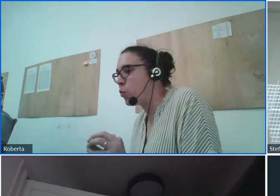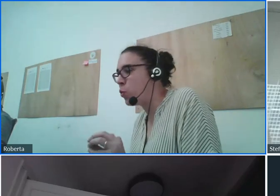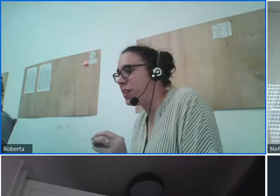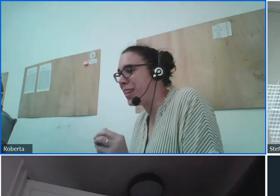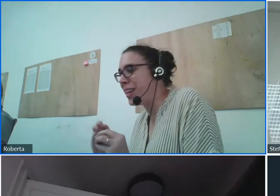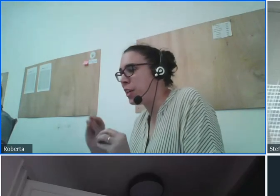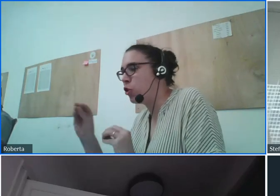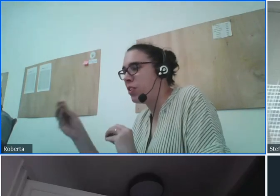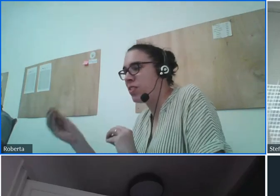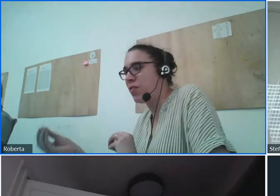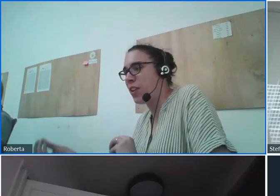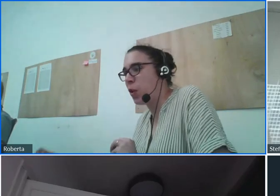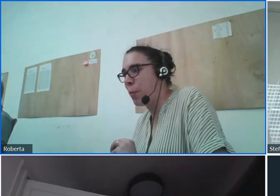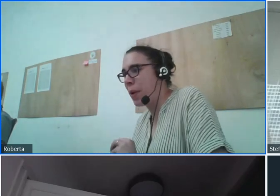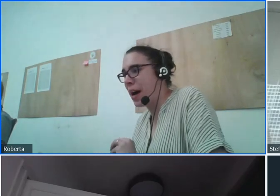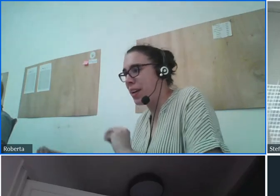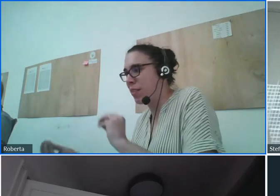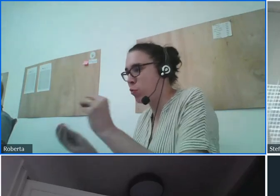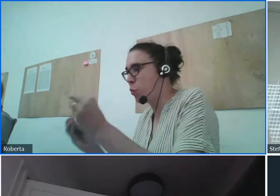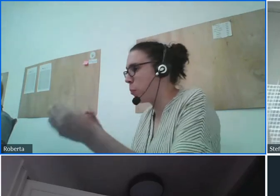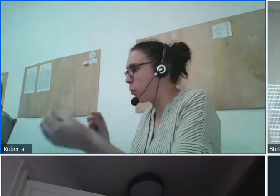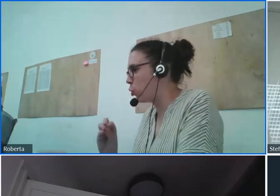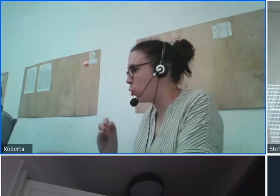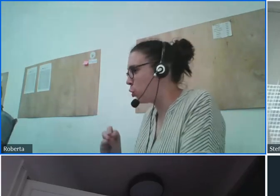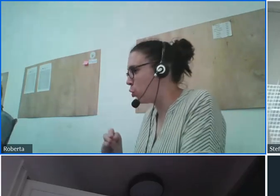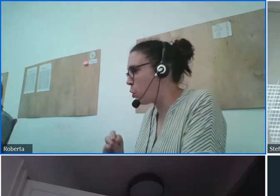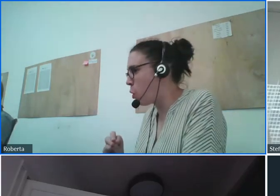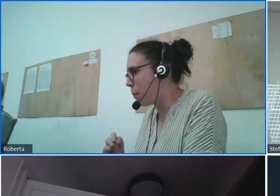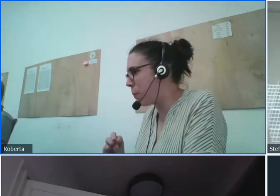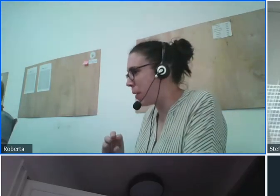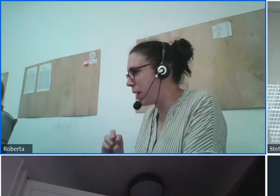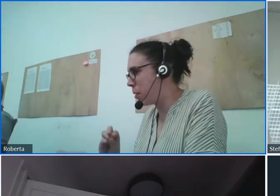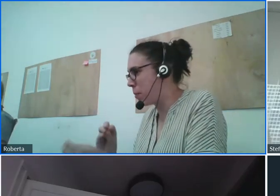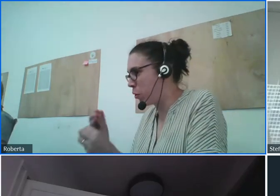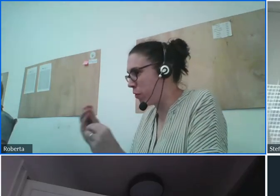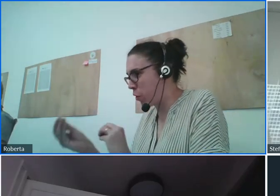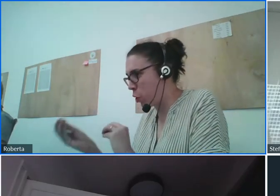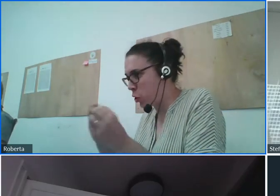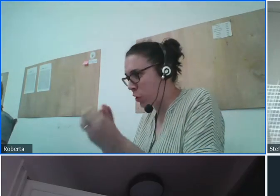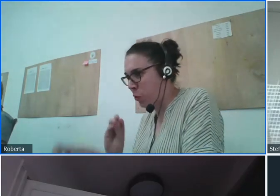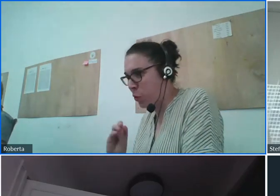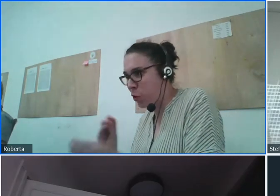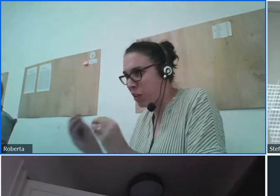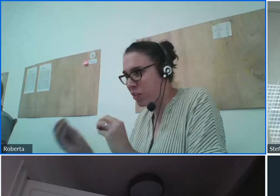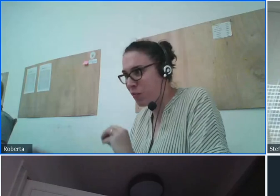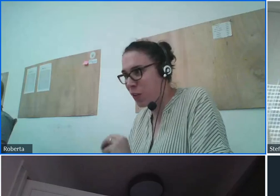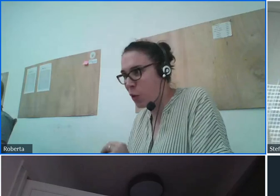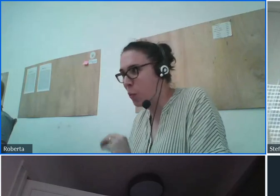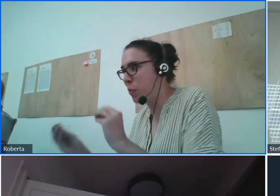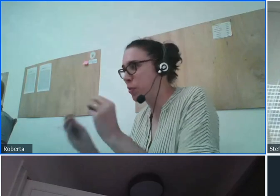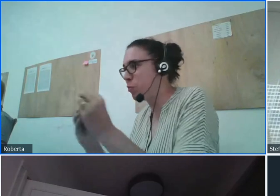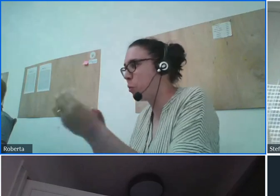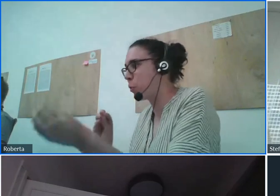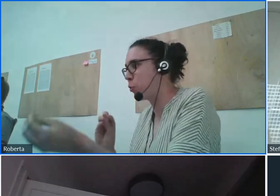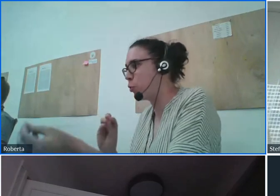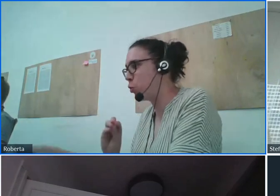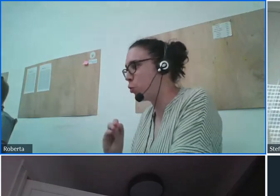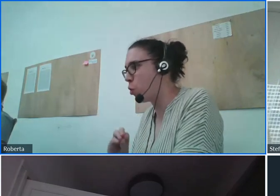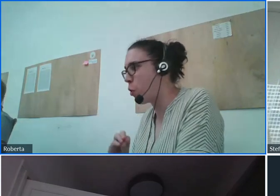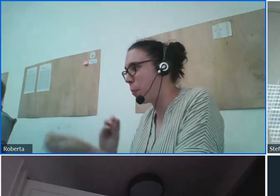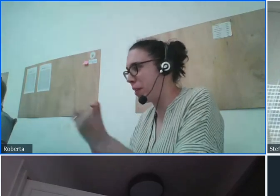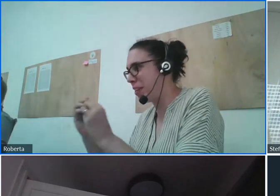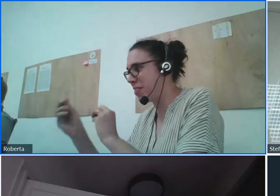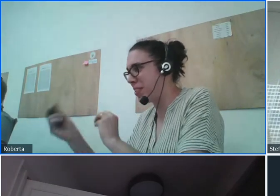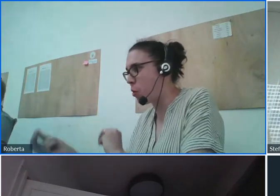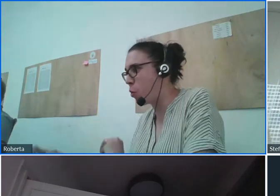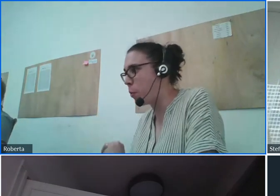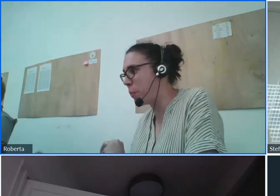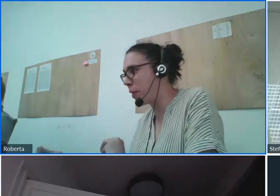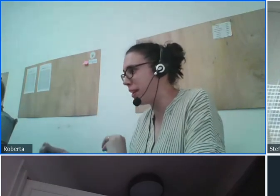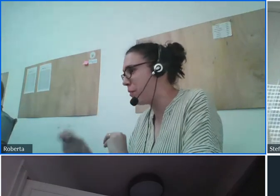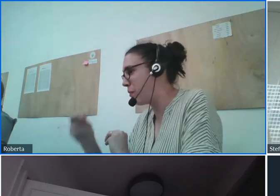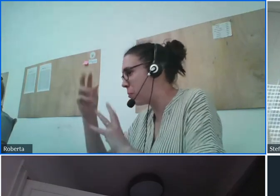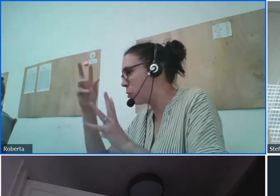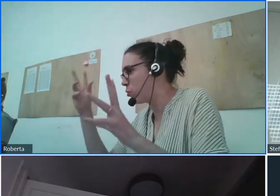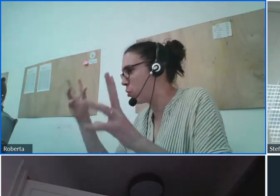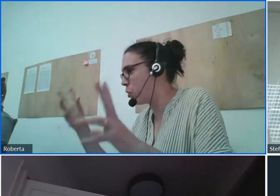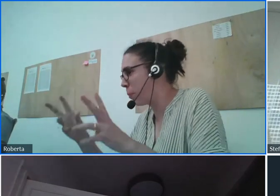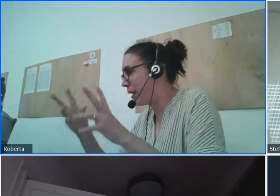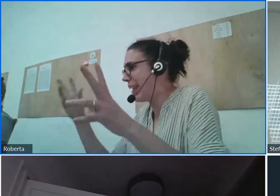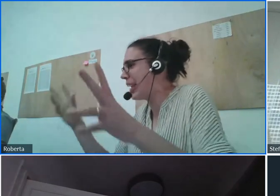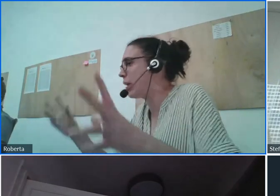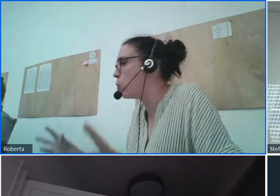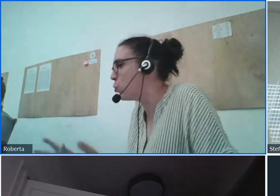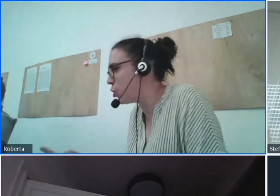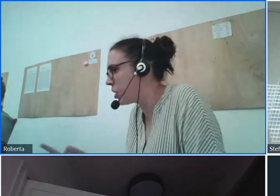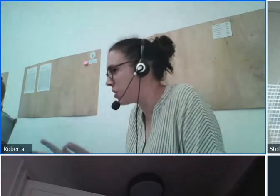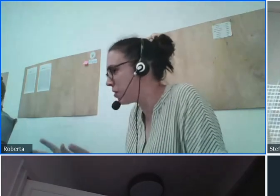delicatissima per cui ti chiedo di sviluppare su un prodotto open, ma non voglio che quello che sviluppi sul prodotto open sia open, il